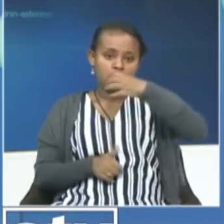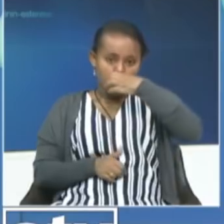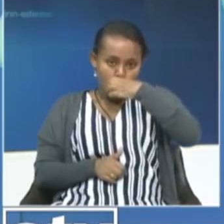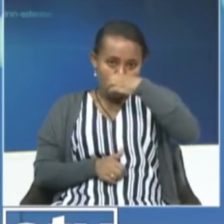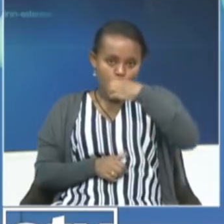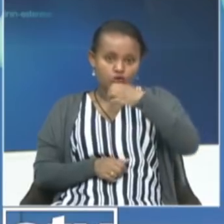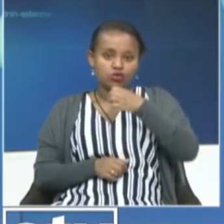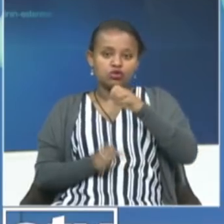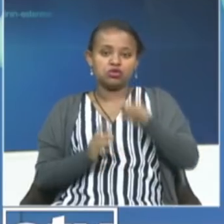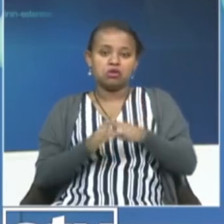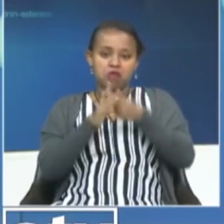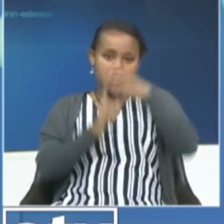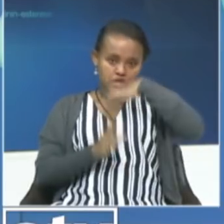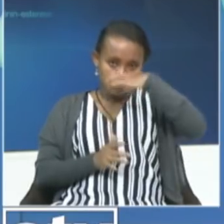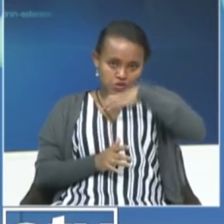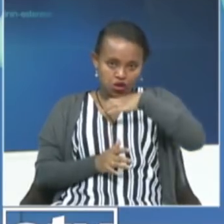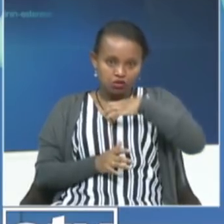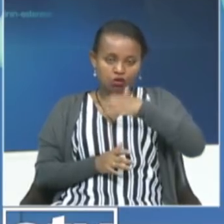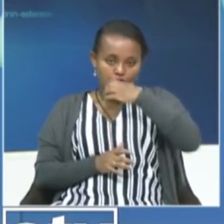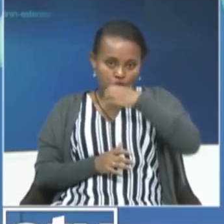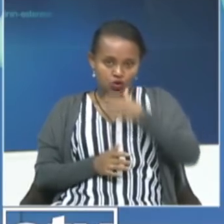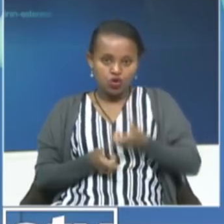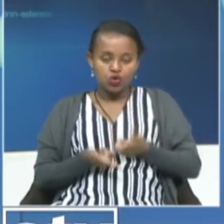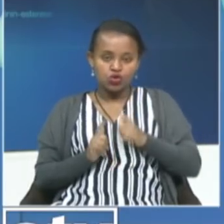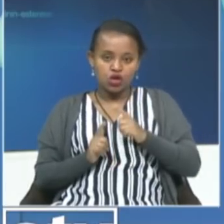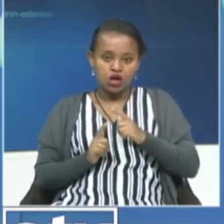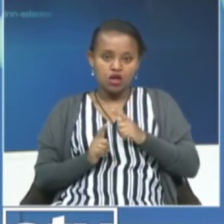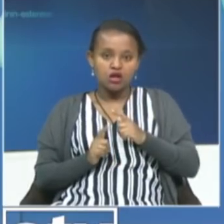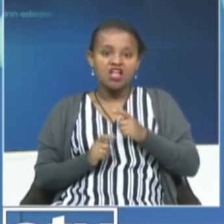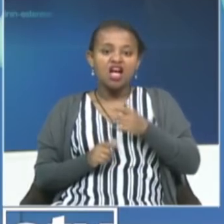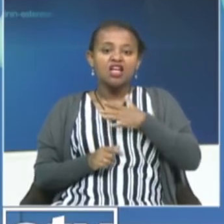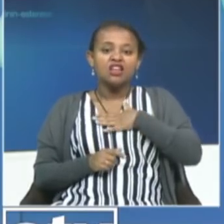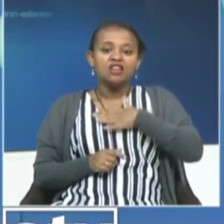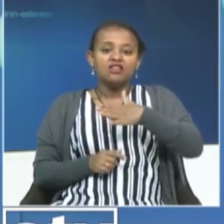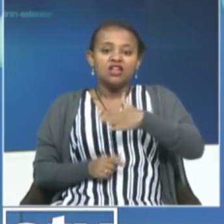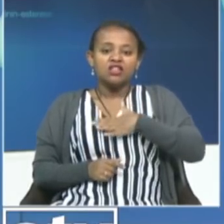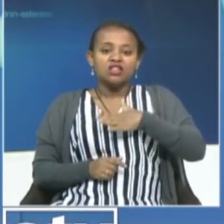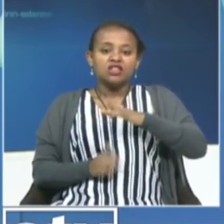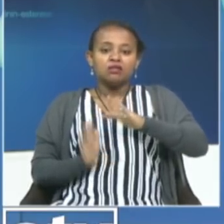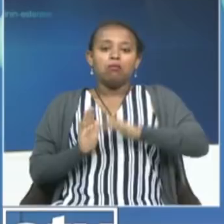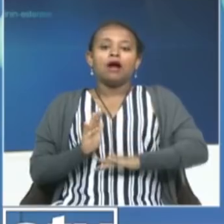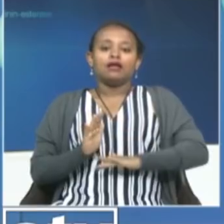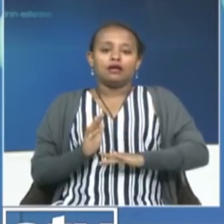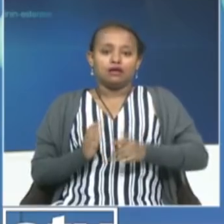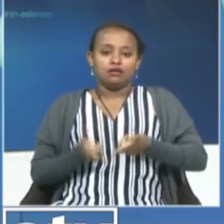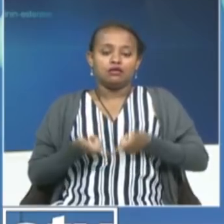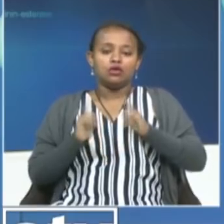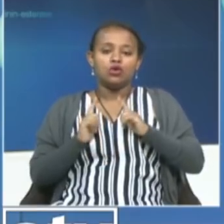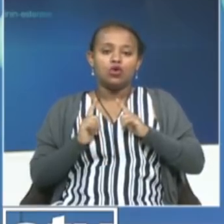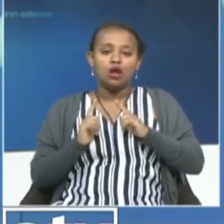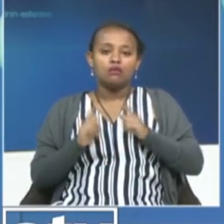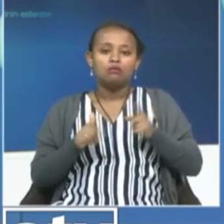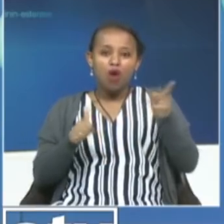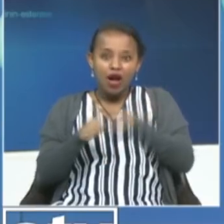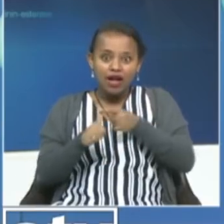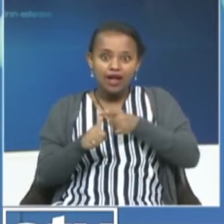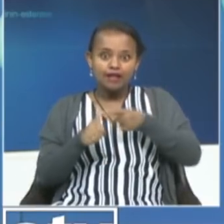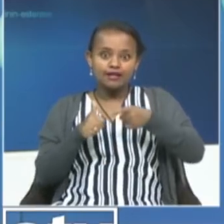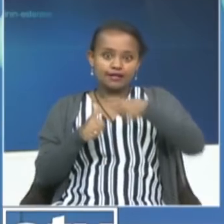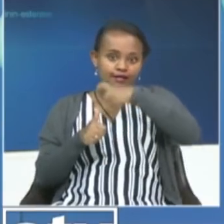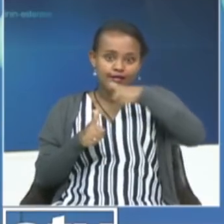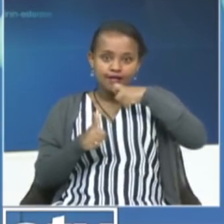ይችላል። ትኩሳት ይኖራል፣ ሳል ይኖራል፣ ደረቅ ሳልና ትንፋሽ ማጠር። እንግዲህ በዋናነት ደረቅ ሳል ሊቀድም ይችላል።